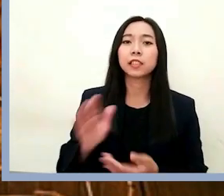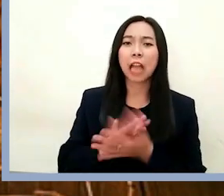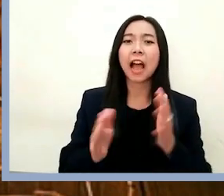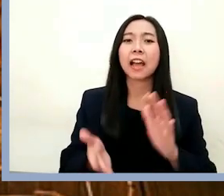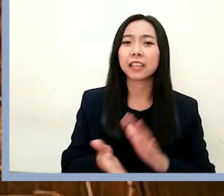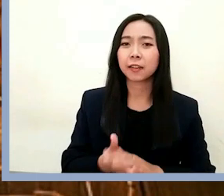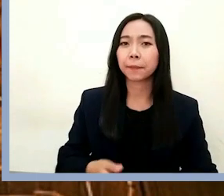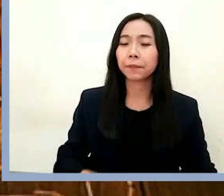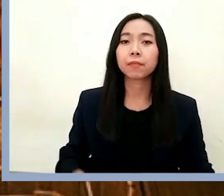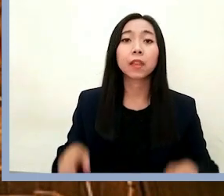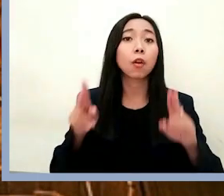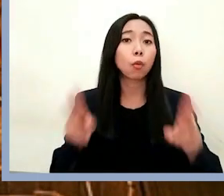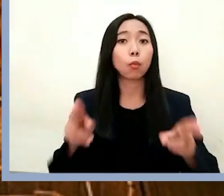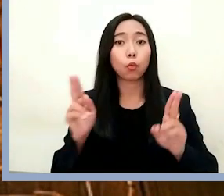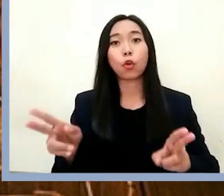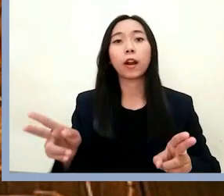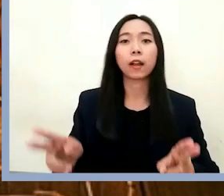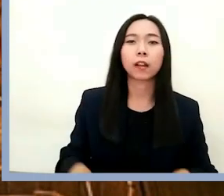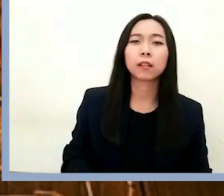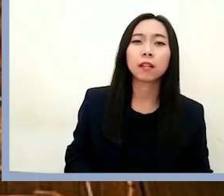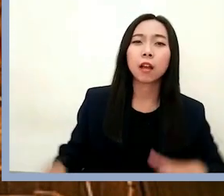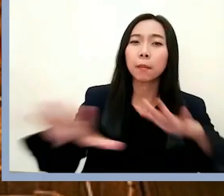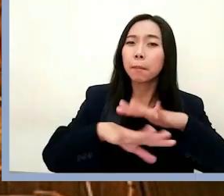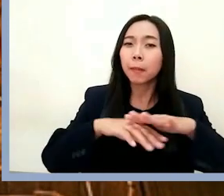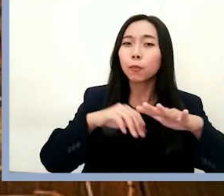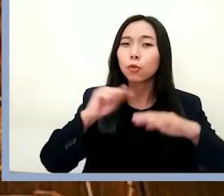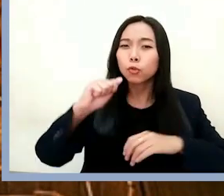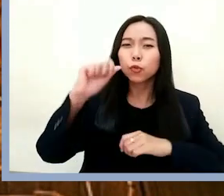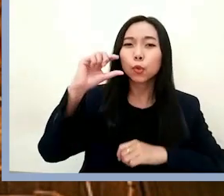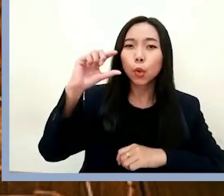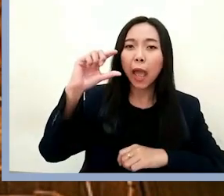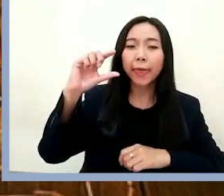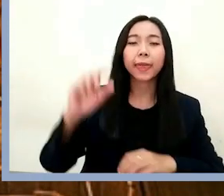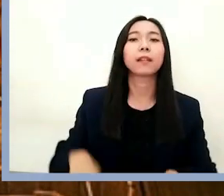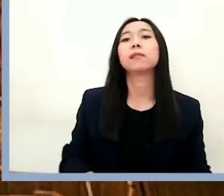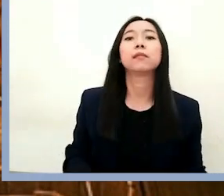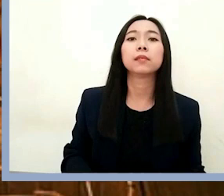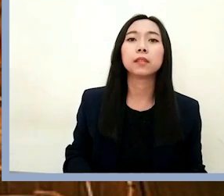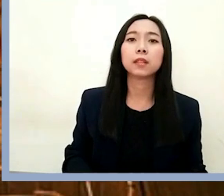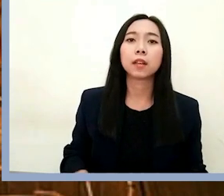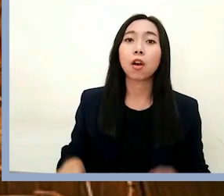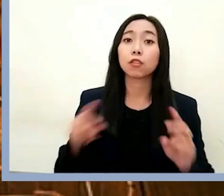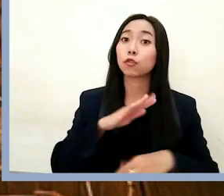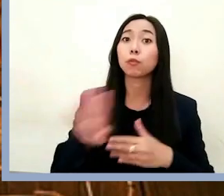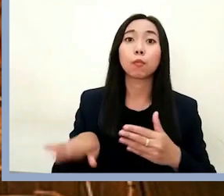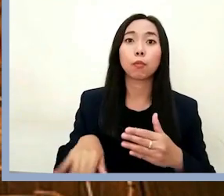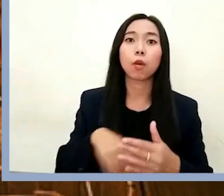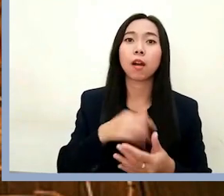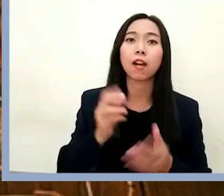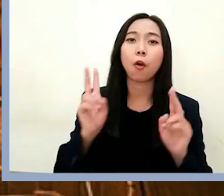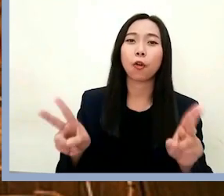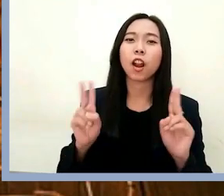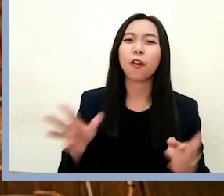secara sosial ekonomi para pemungut cukai itu memang tidak ada yang kekurangan mereka semuanya